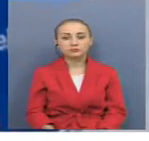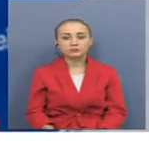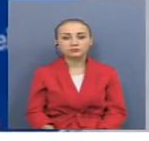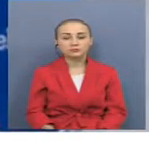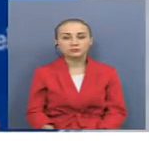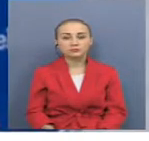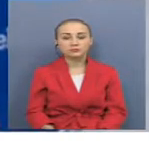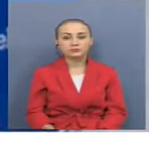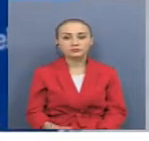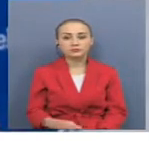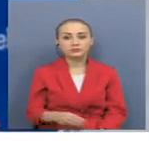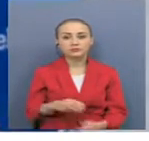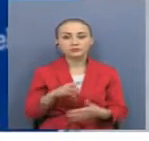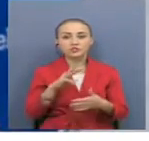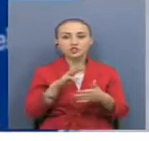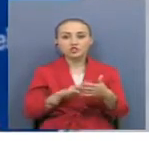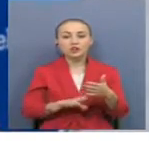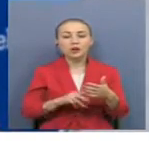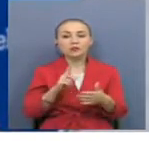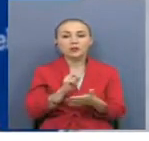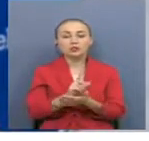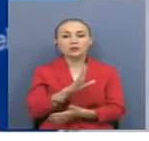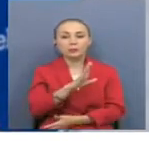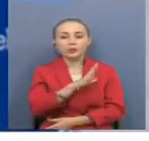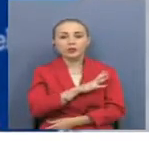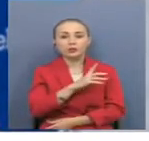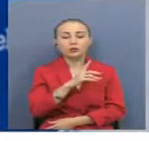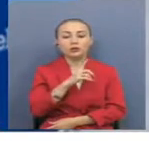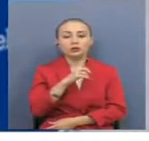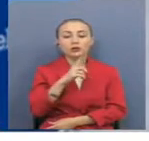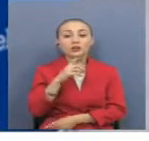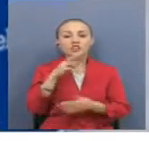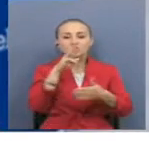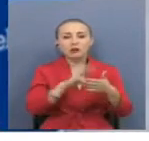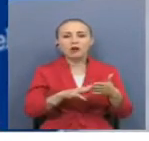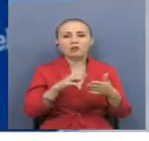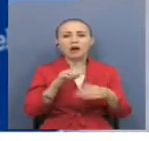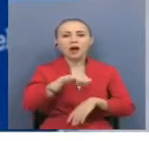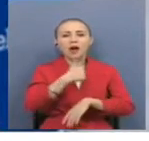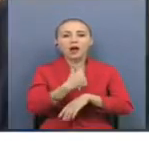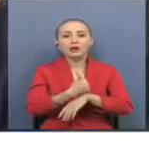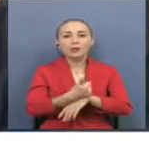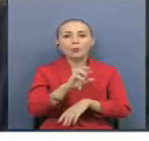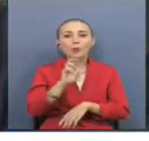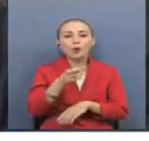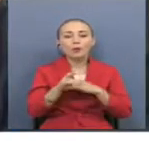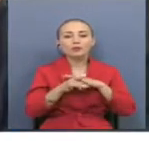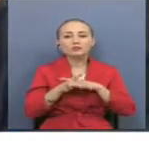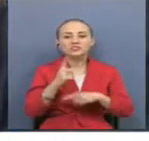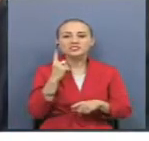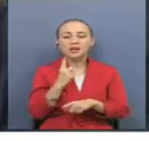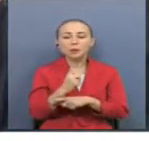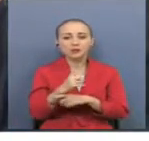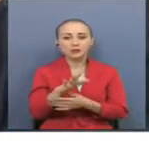наложить Амантаеву Талғату Бахтыбаевичу взыскание в виде увольнения от заемной должности. Прошу голосовать по указанному предложению.